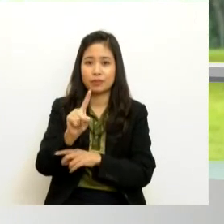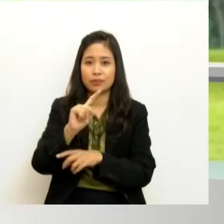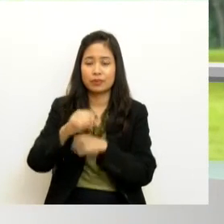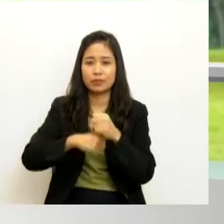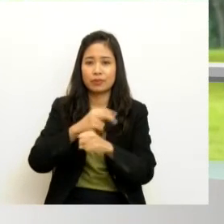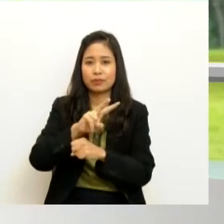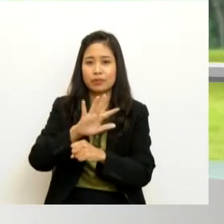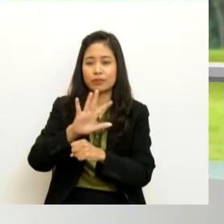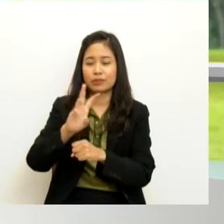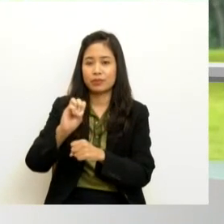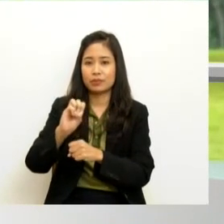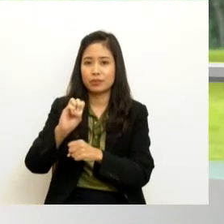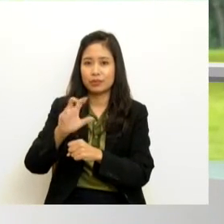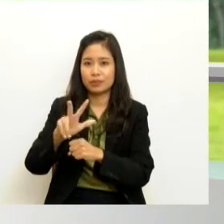ราช